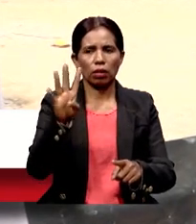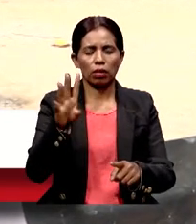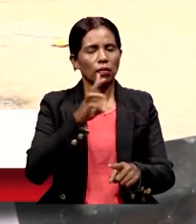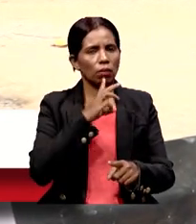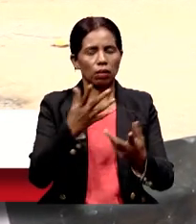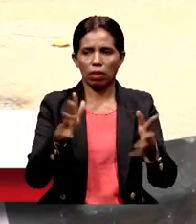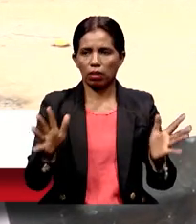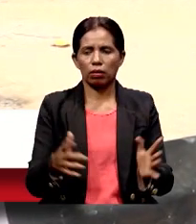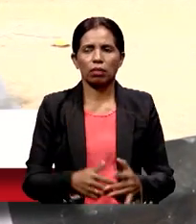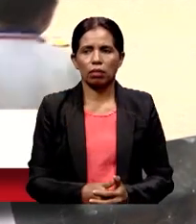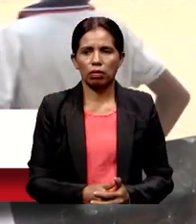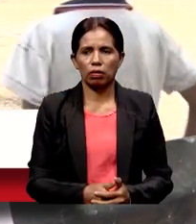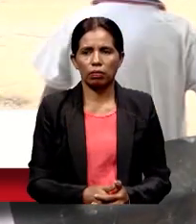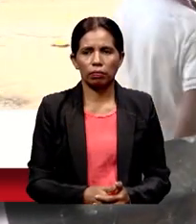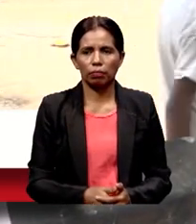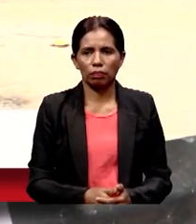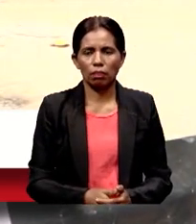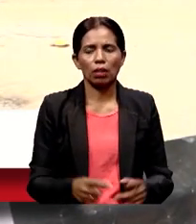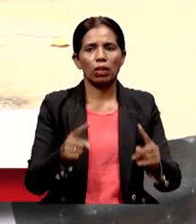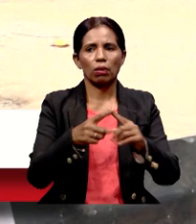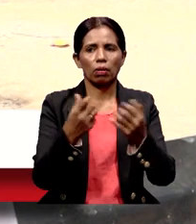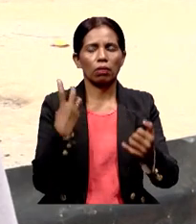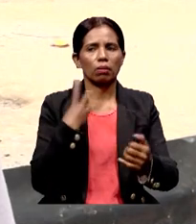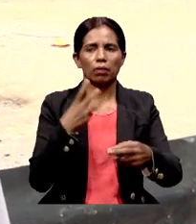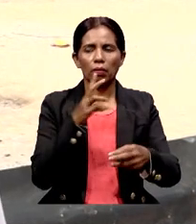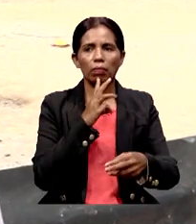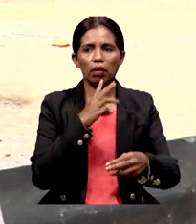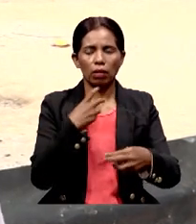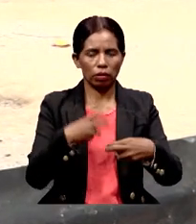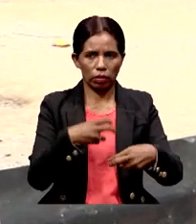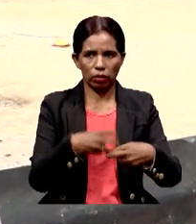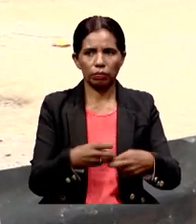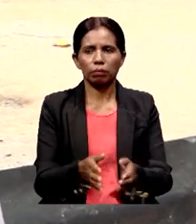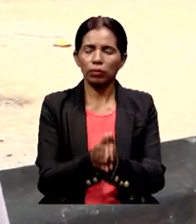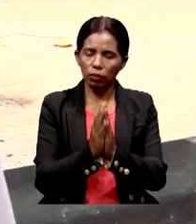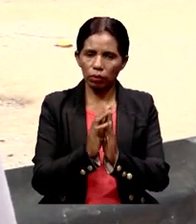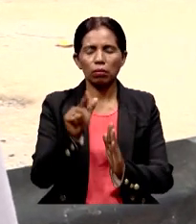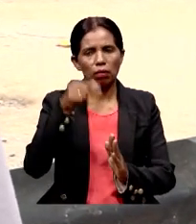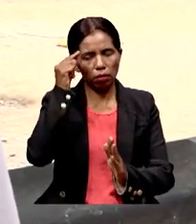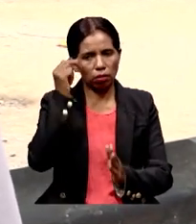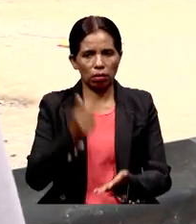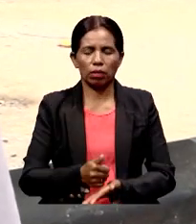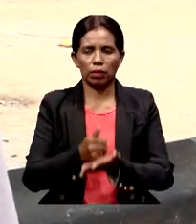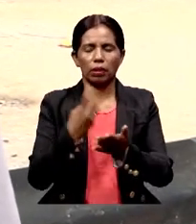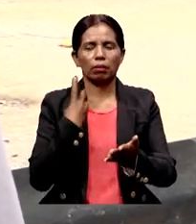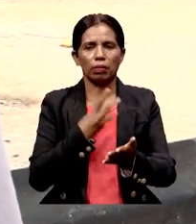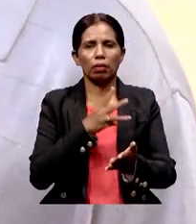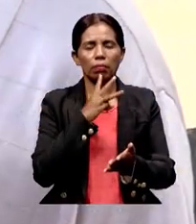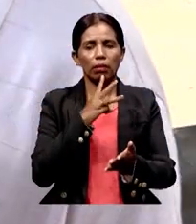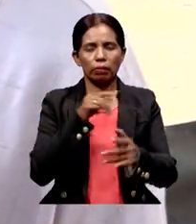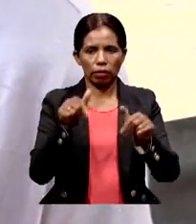ya, sira mai lamai. Tau kora ami be ne aras ka, ami husu ba kuvernu ka, tau mata ba ami ba be ne